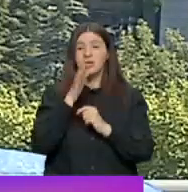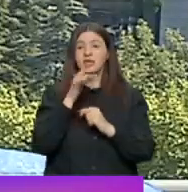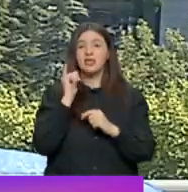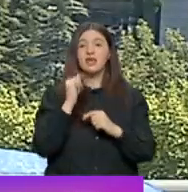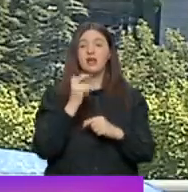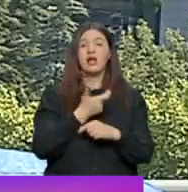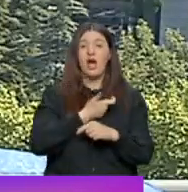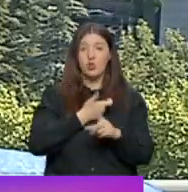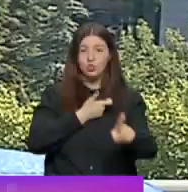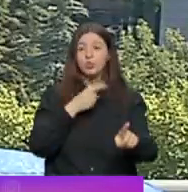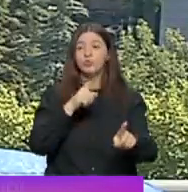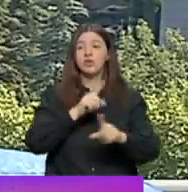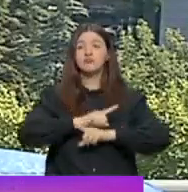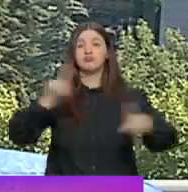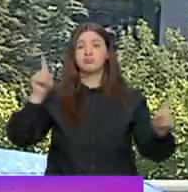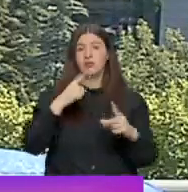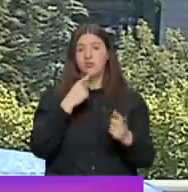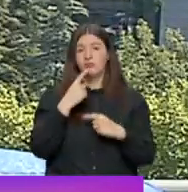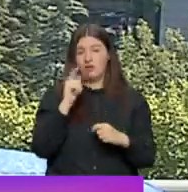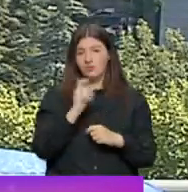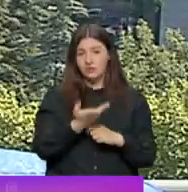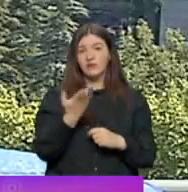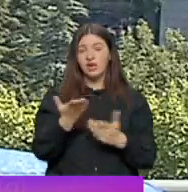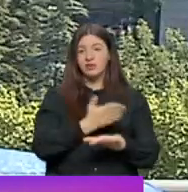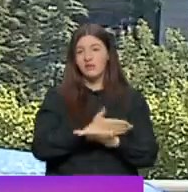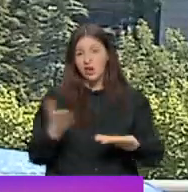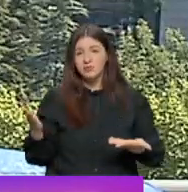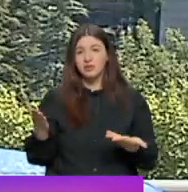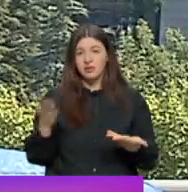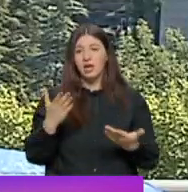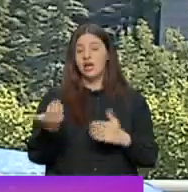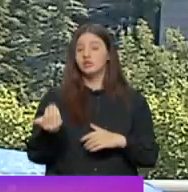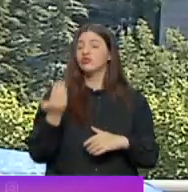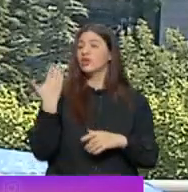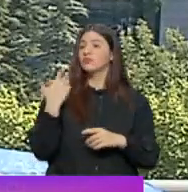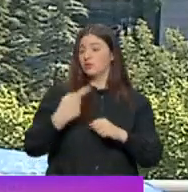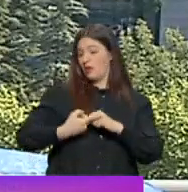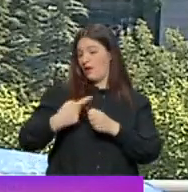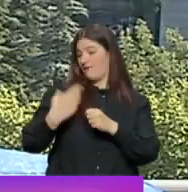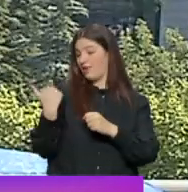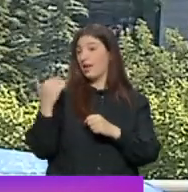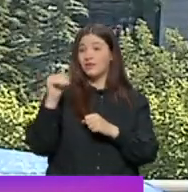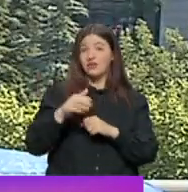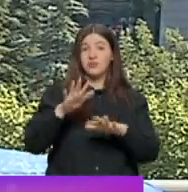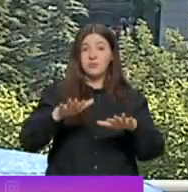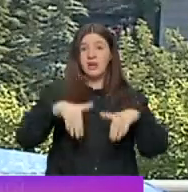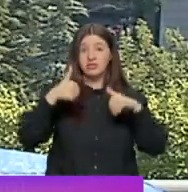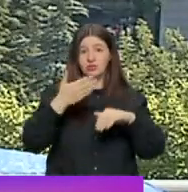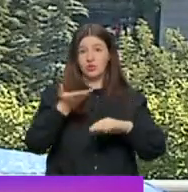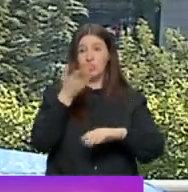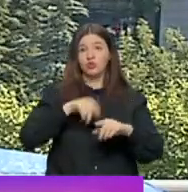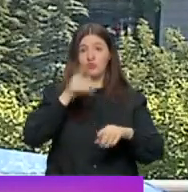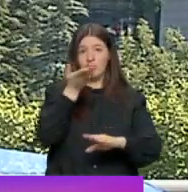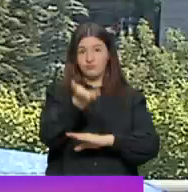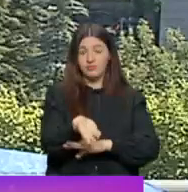dezenformasyon yasası ve buna itirazları konuştuk. Ve devamında da geçtiğimiz hafta gelecekti Türkiye Büyük Millet Meclisi'nin